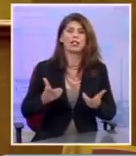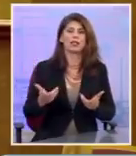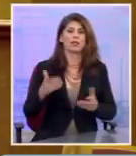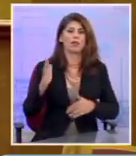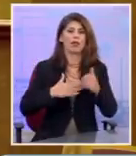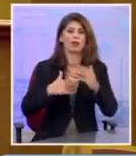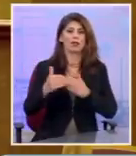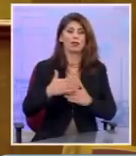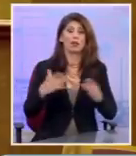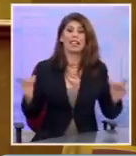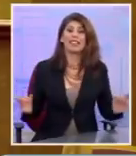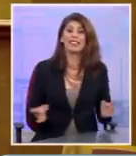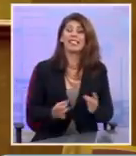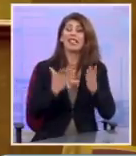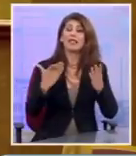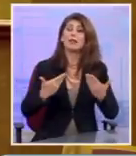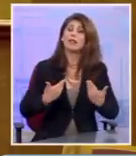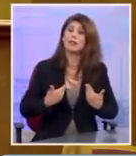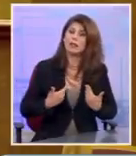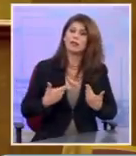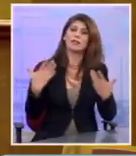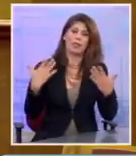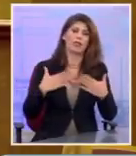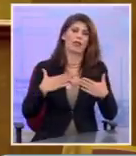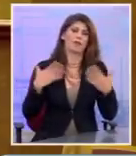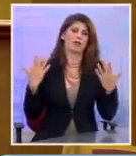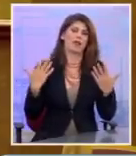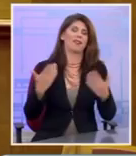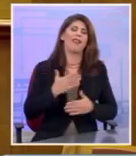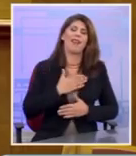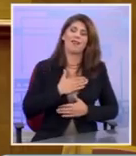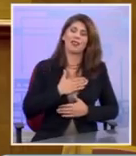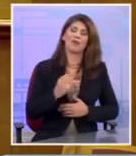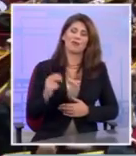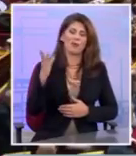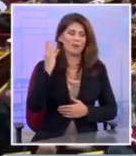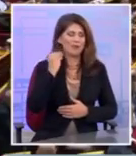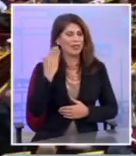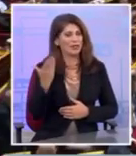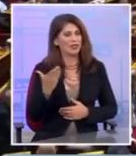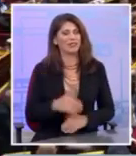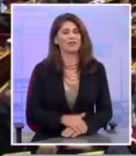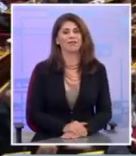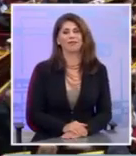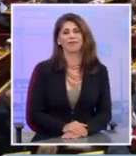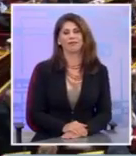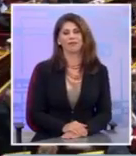Η μοίρα μας βρίσκεται στα χέρια μας. Ευχαριστώ πολύ για την προσοχή σας.